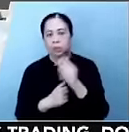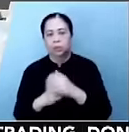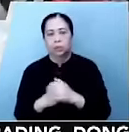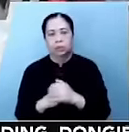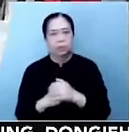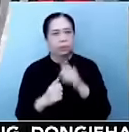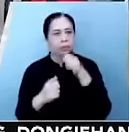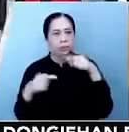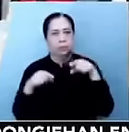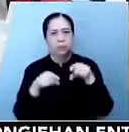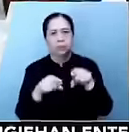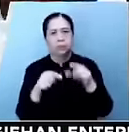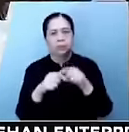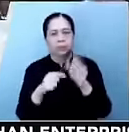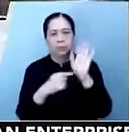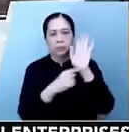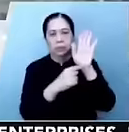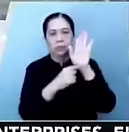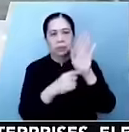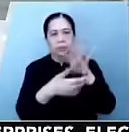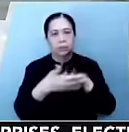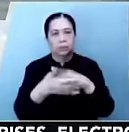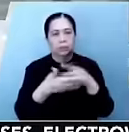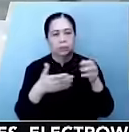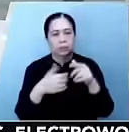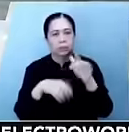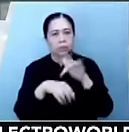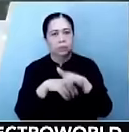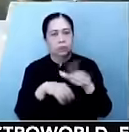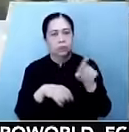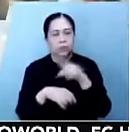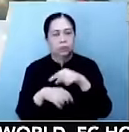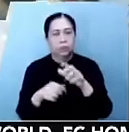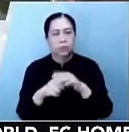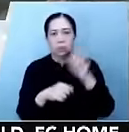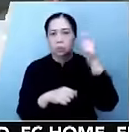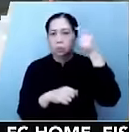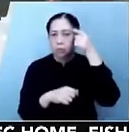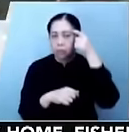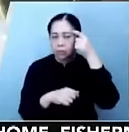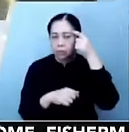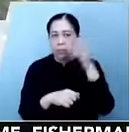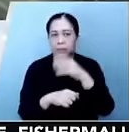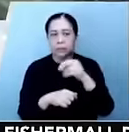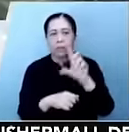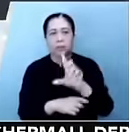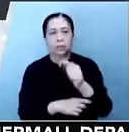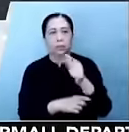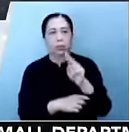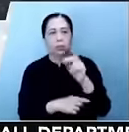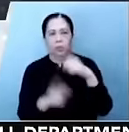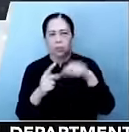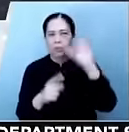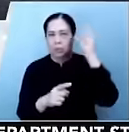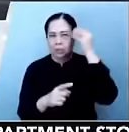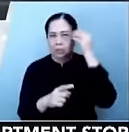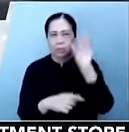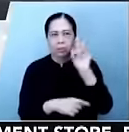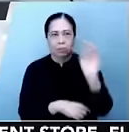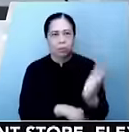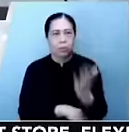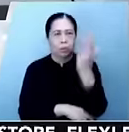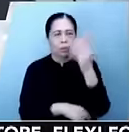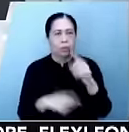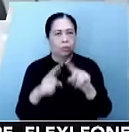tigil pasada sa nakaschedule sana ng pagpapaaga ng pasok sa mga taga-gobyerno at mga lokal na pamahalaan na 7 a.m. hanggang